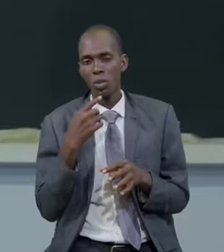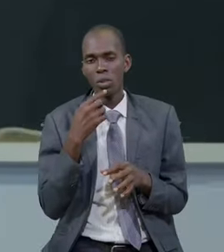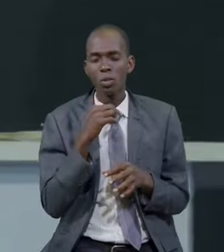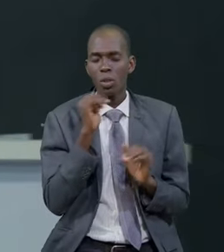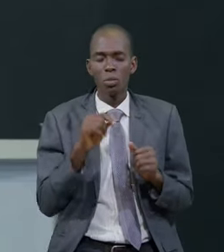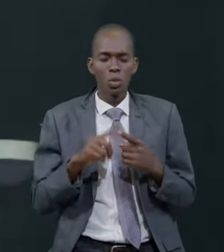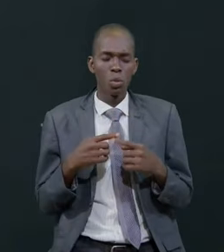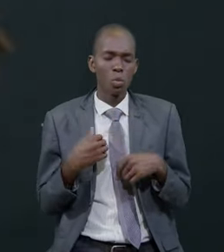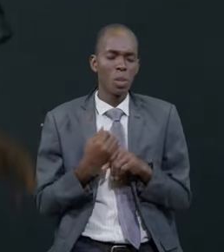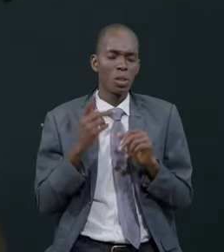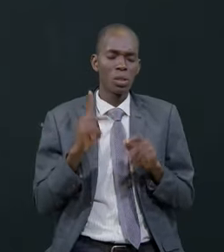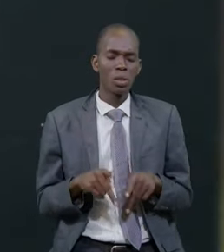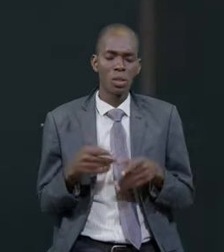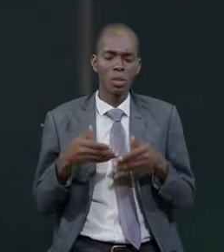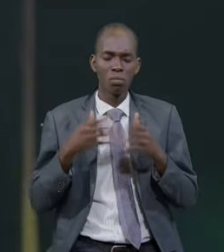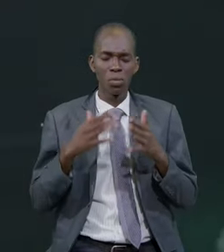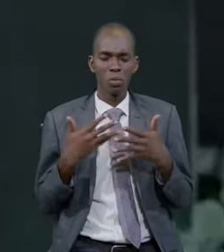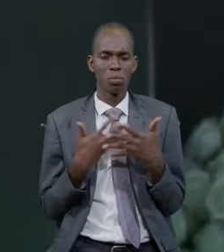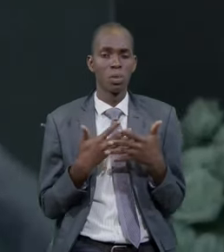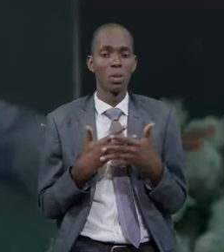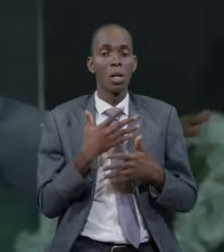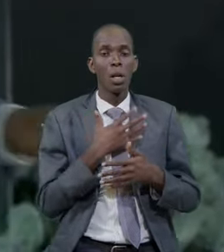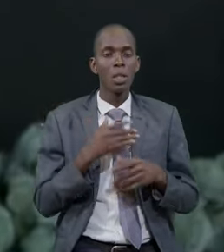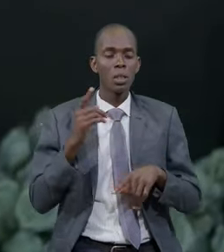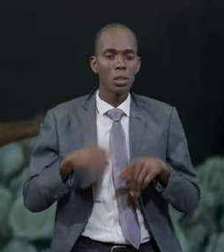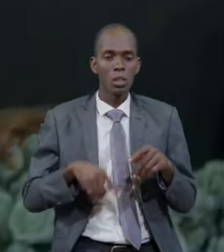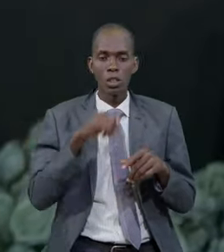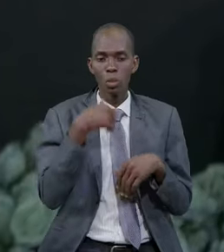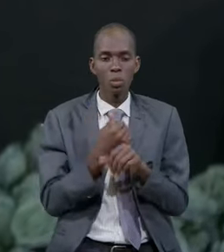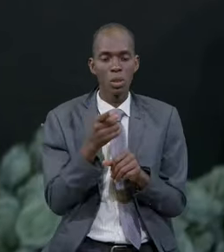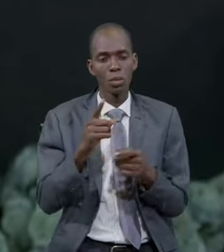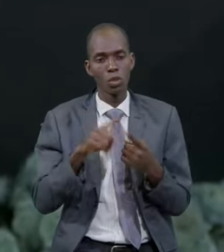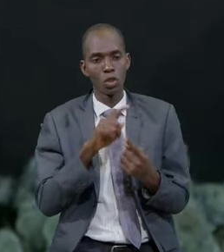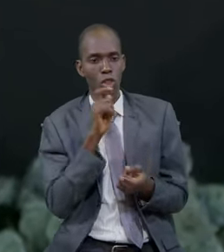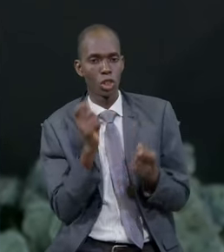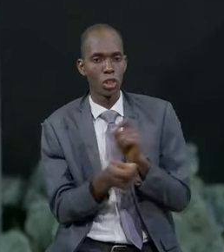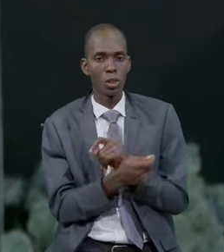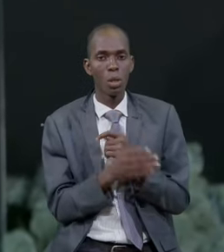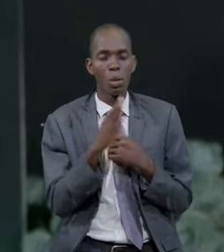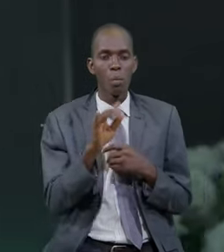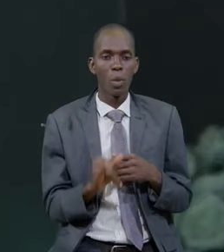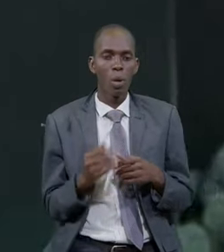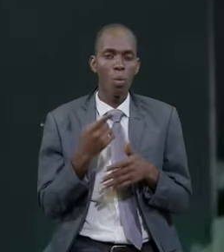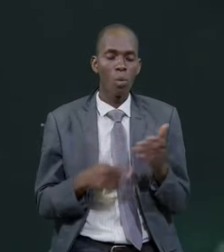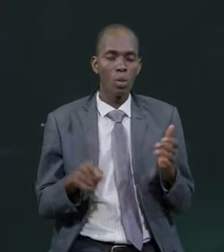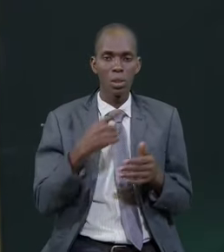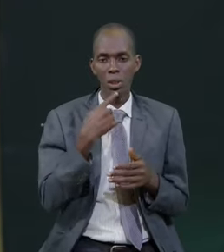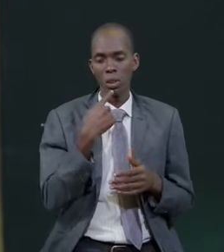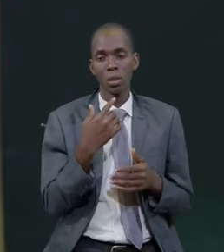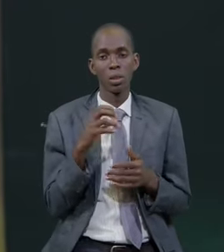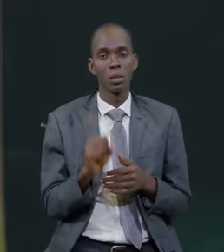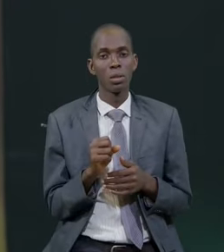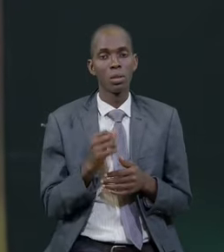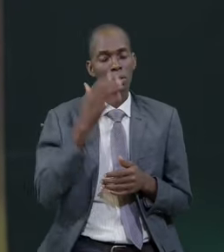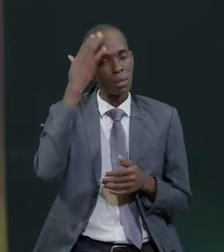Vous ne pouvez pas le faire taire par les menaces des scribes et des pharisiens. Il a dit,